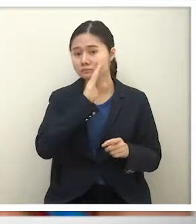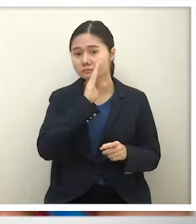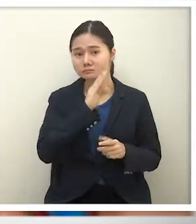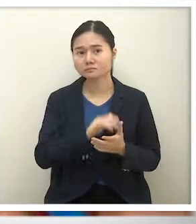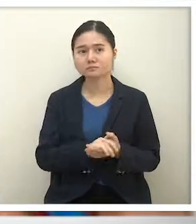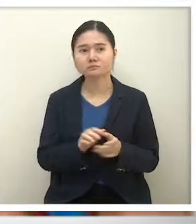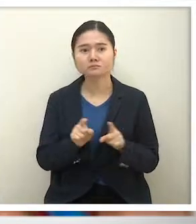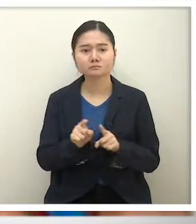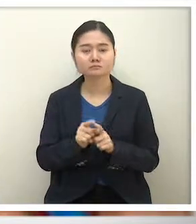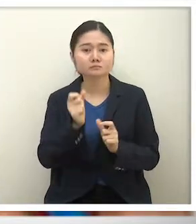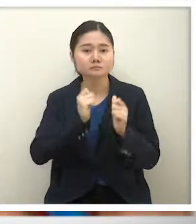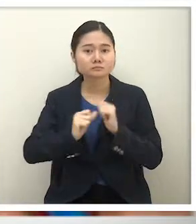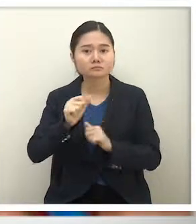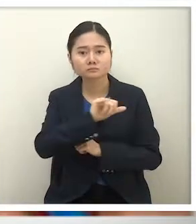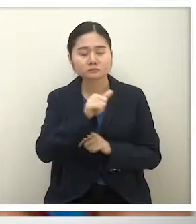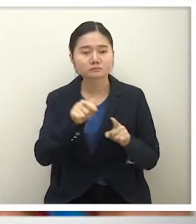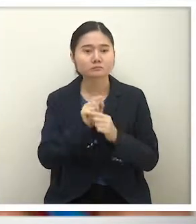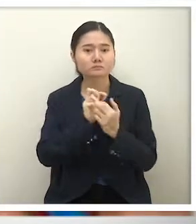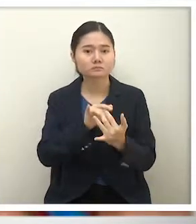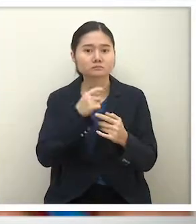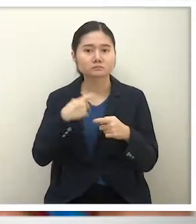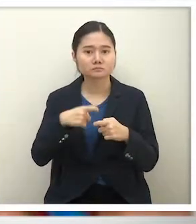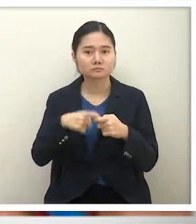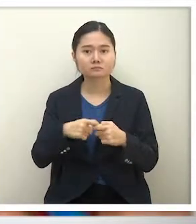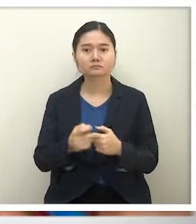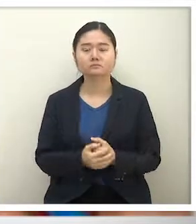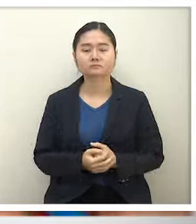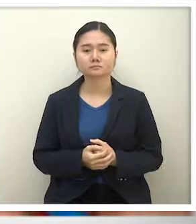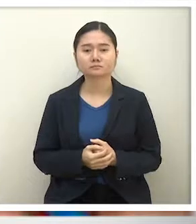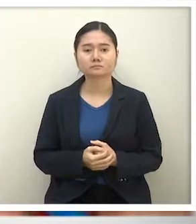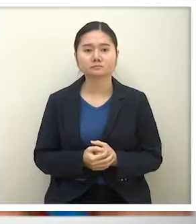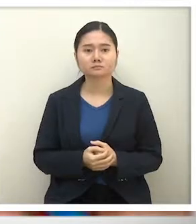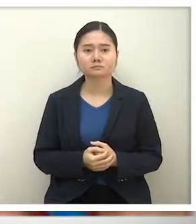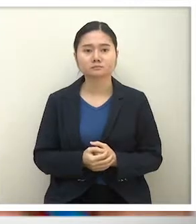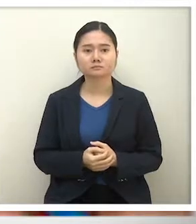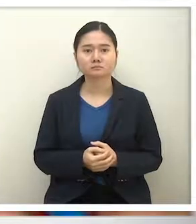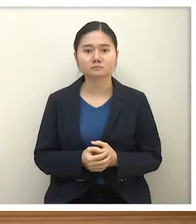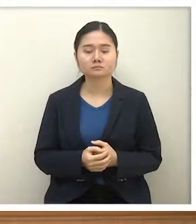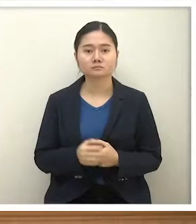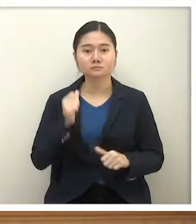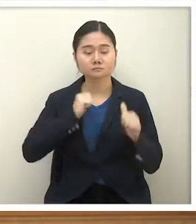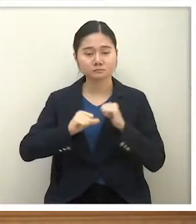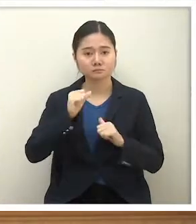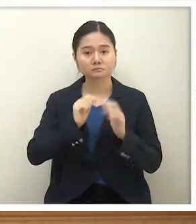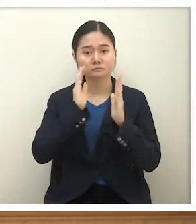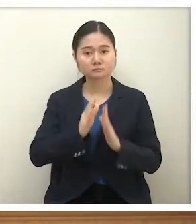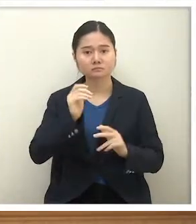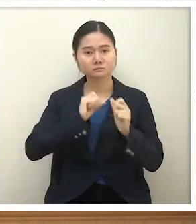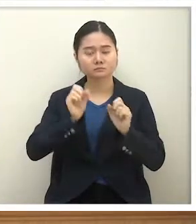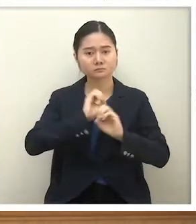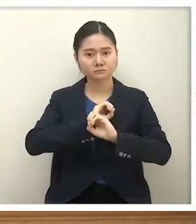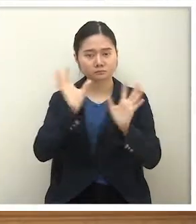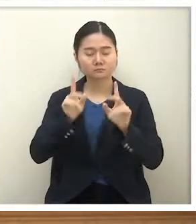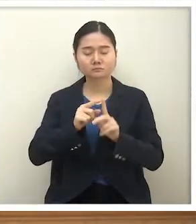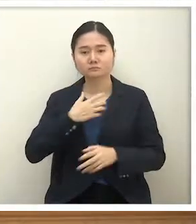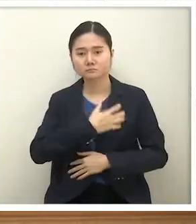ครเนี่ยบางทีมันจะสื่อสารลำบากนิดนึงการแสดงของตัวละครจะต้องชัดเจนจะต้องแสด